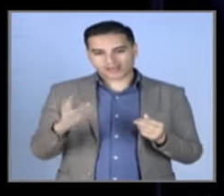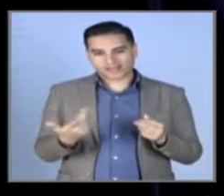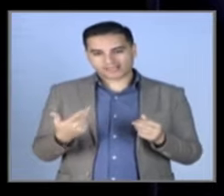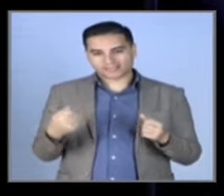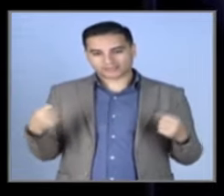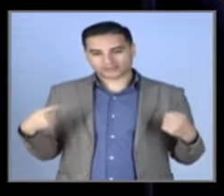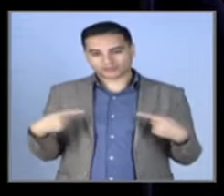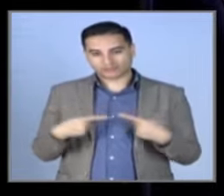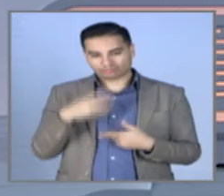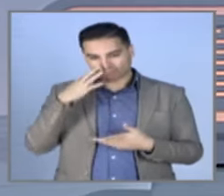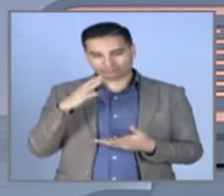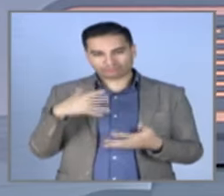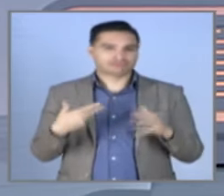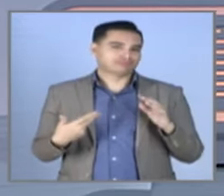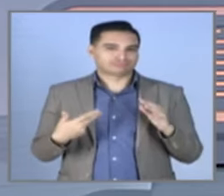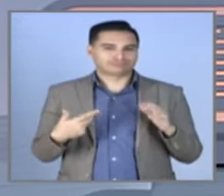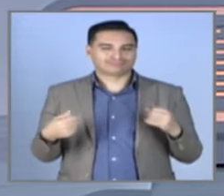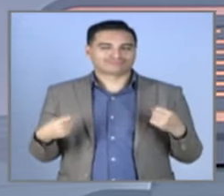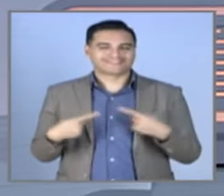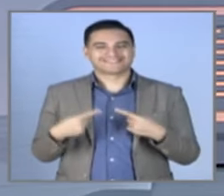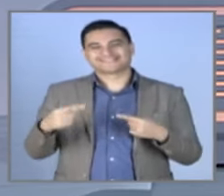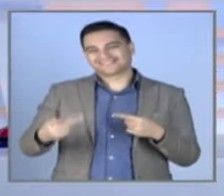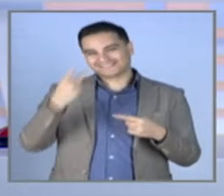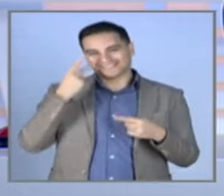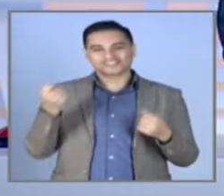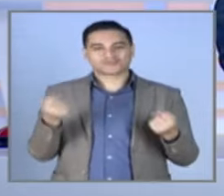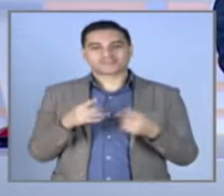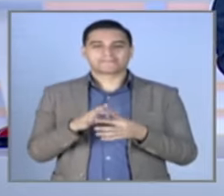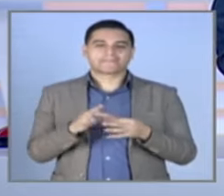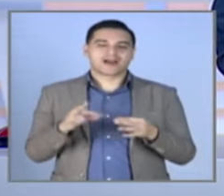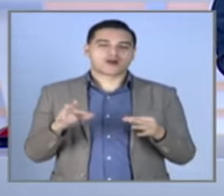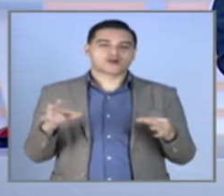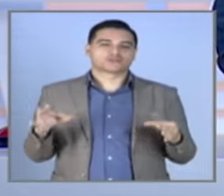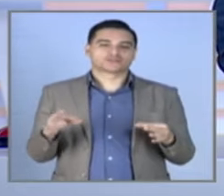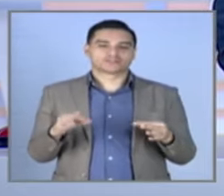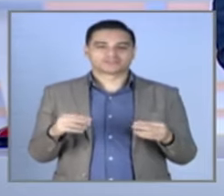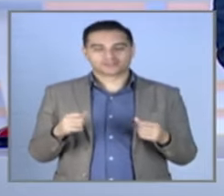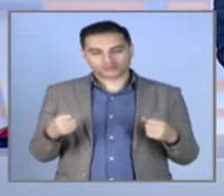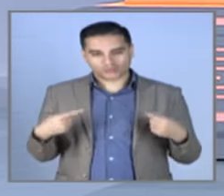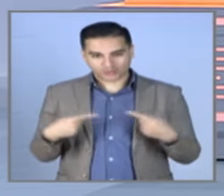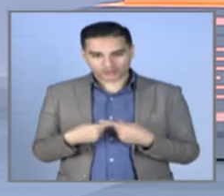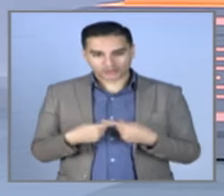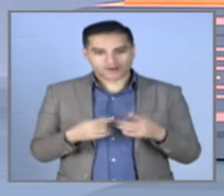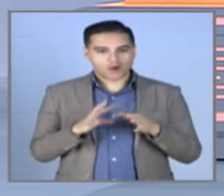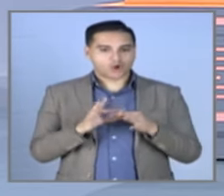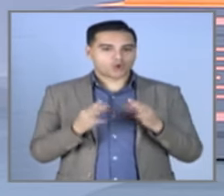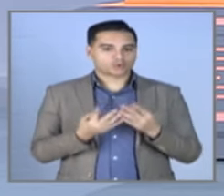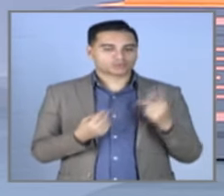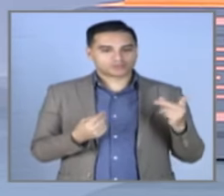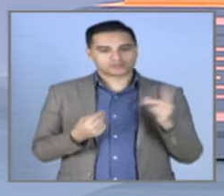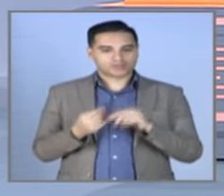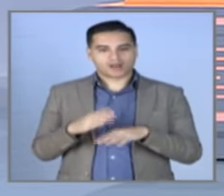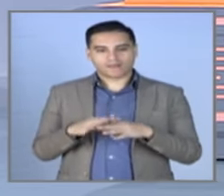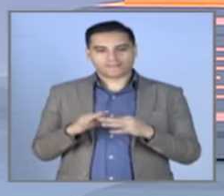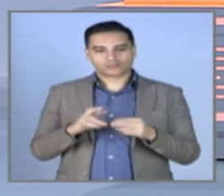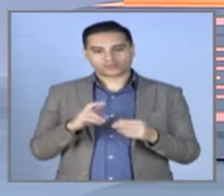الاخير تمام سويتش سويتش في الحاله دي عيله البسوني هتختار موضوع السؤال لعيله